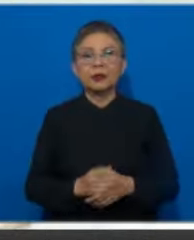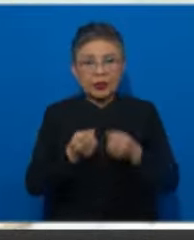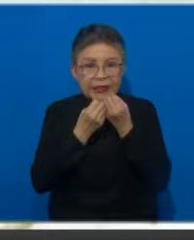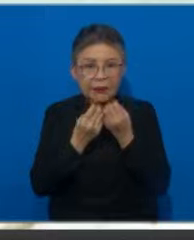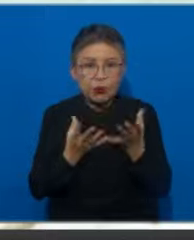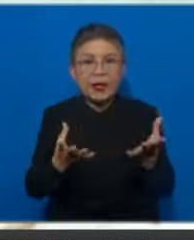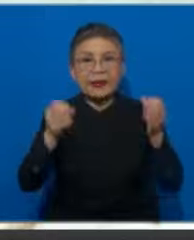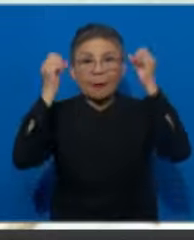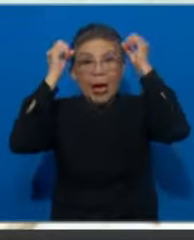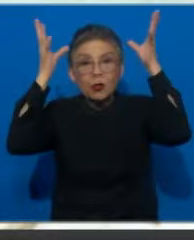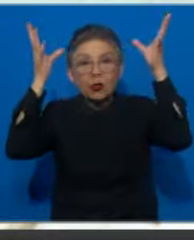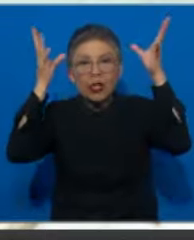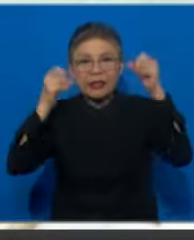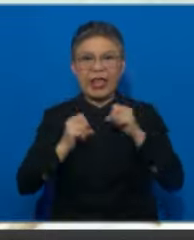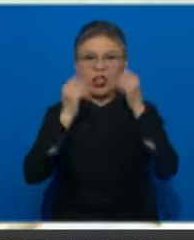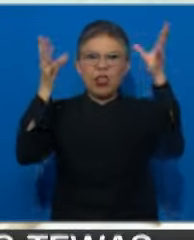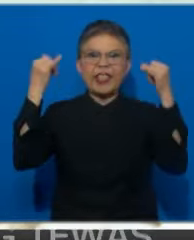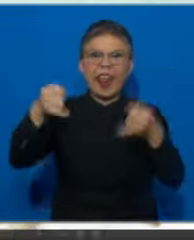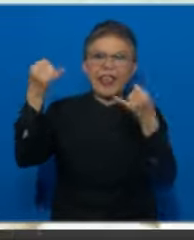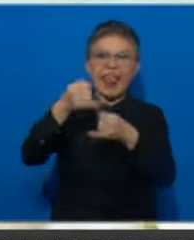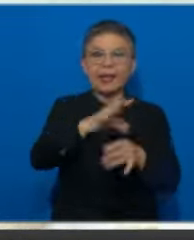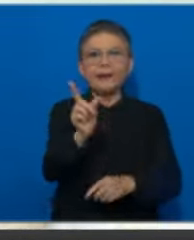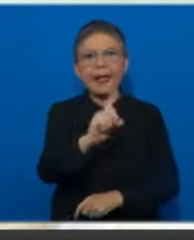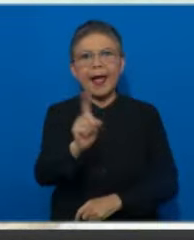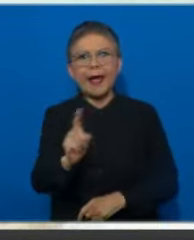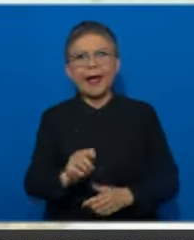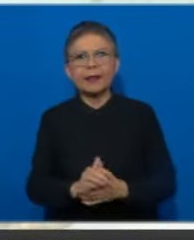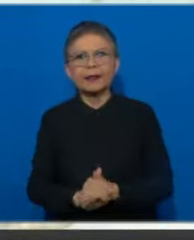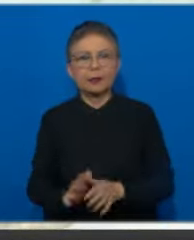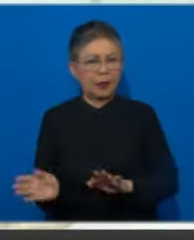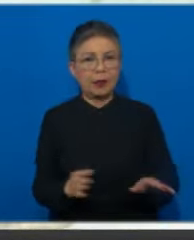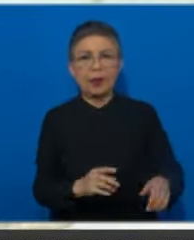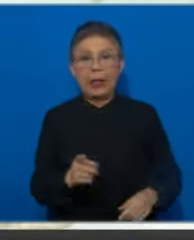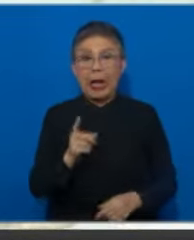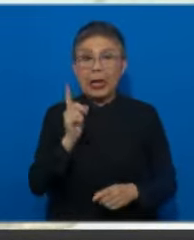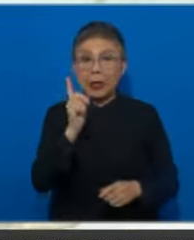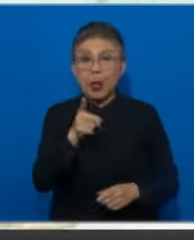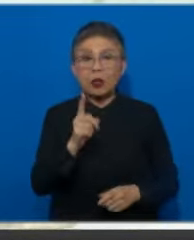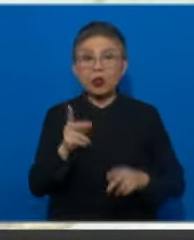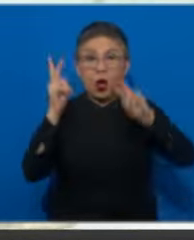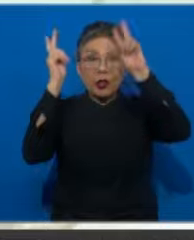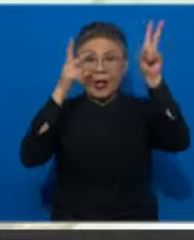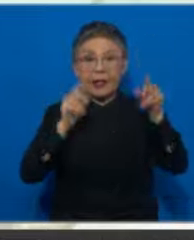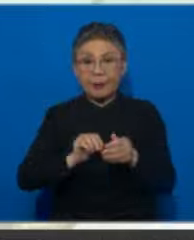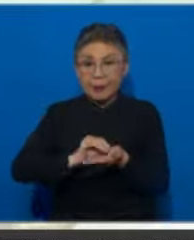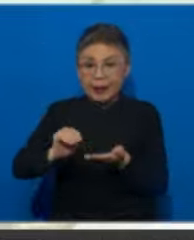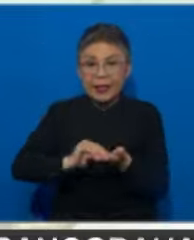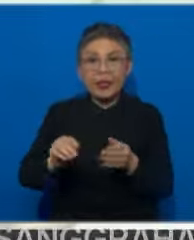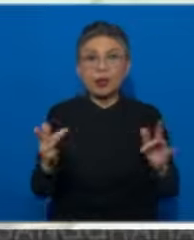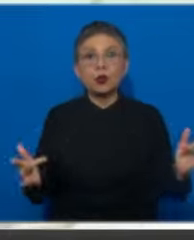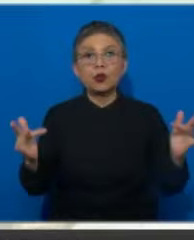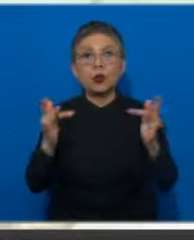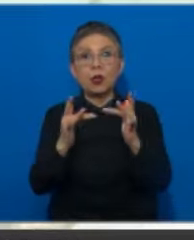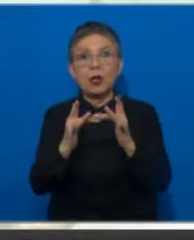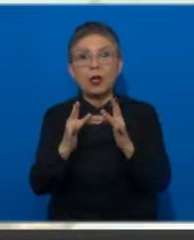yang inspiratif dan juga edukatif kepada orang banyak. Dan satu hal lagi nih yang harus diperhatikan, jangan sampai konten yang kita unggah di media sosial